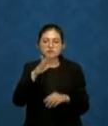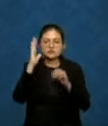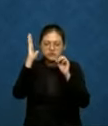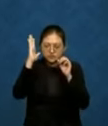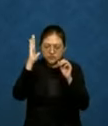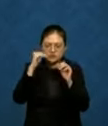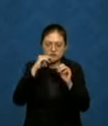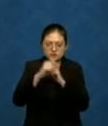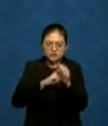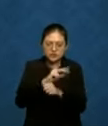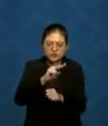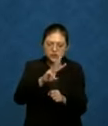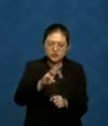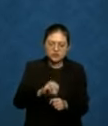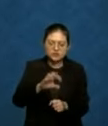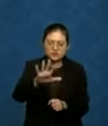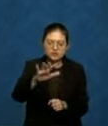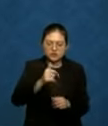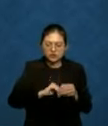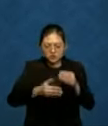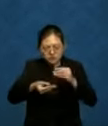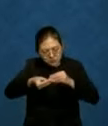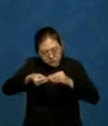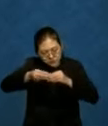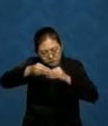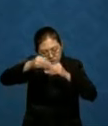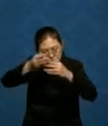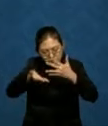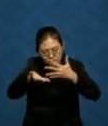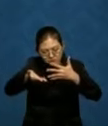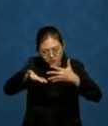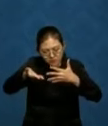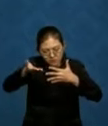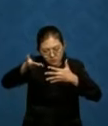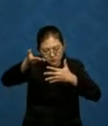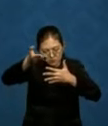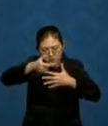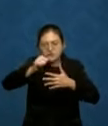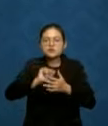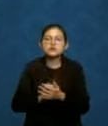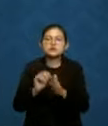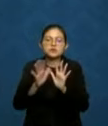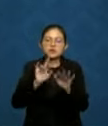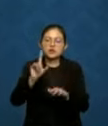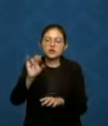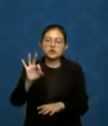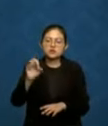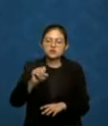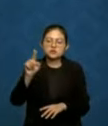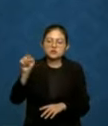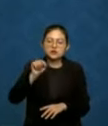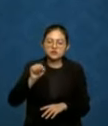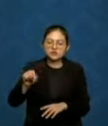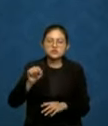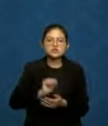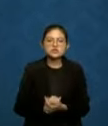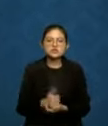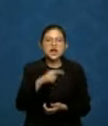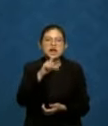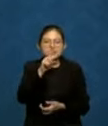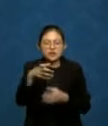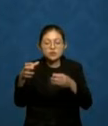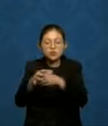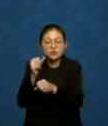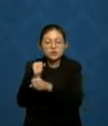ปี2565เพิ่มขึ้นจากปี2564ถึงร้อยละ 95จึงอยากสอบถามทางหน่วยงานค่ะ